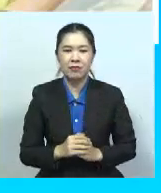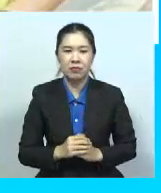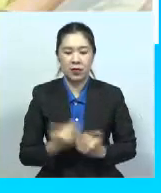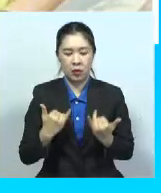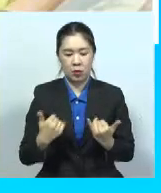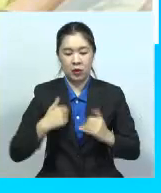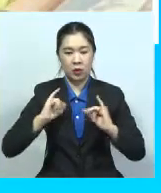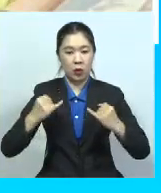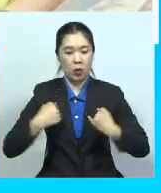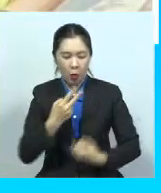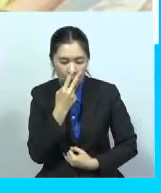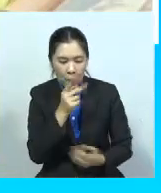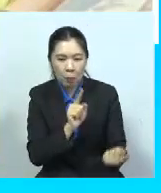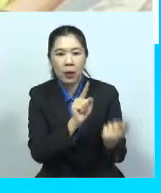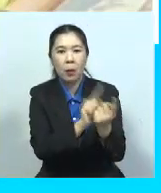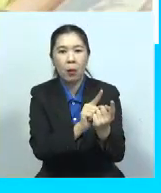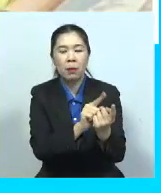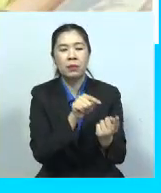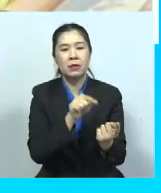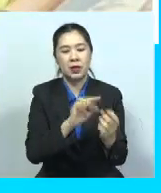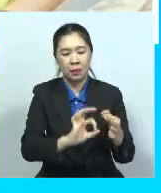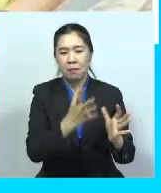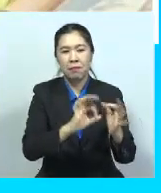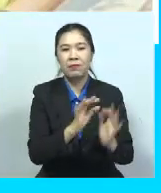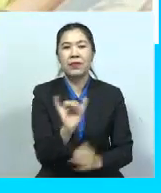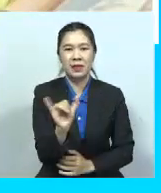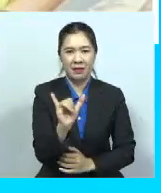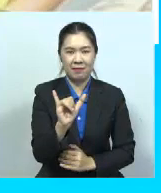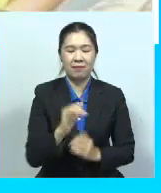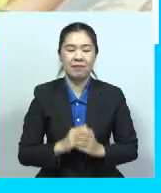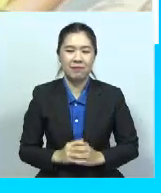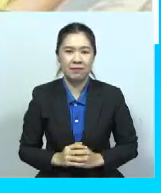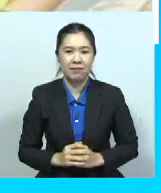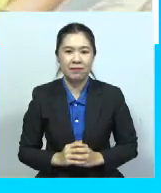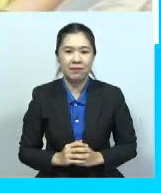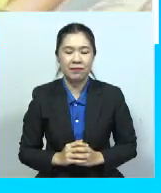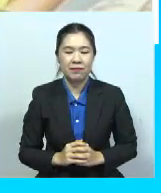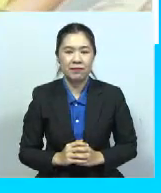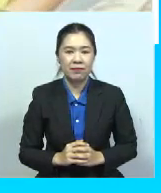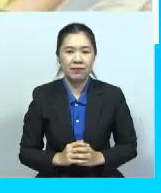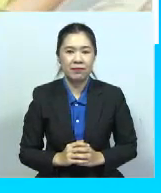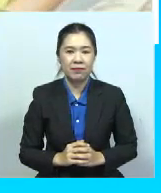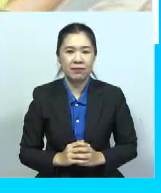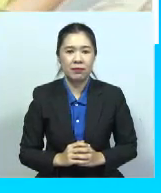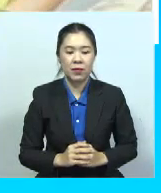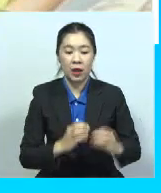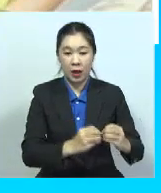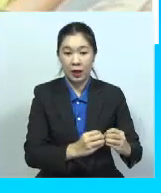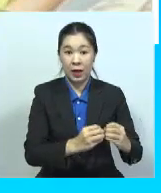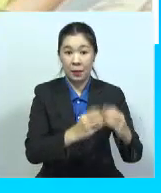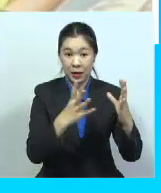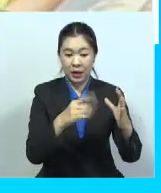ำให้ไม่เกิดเพลิงไหม้ลุกลามจนกระทั่งใหญ่โตนะคะค่ะสำหรับวัตถุระเบิดที่เราเ